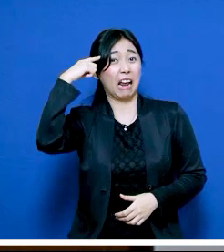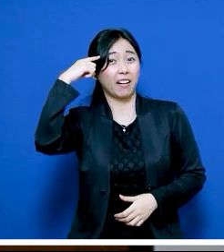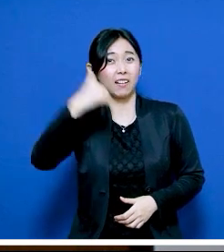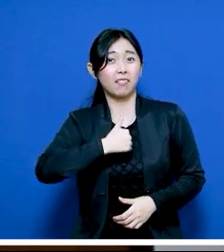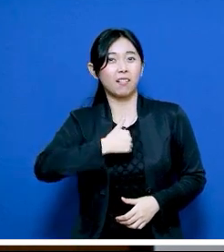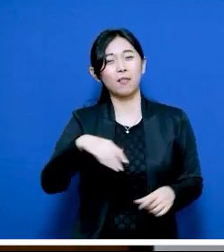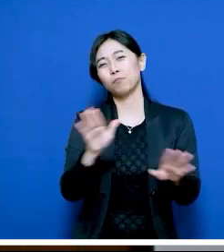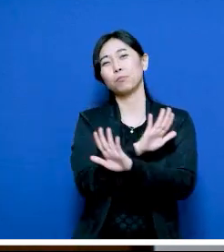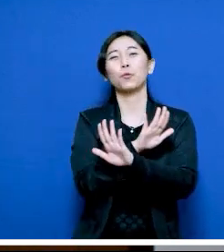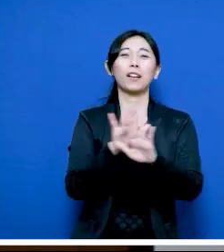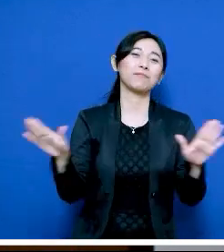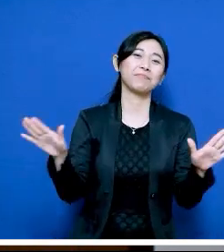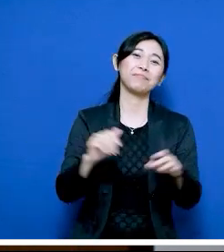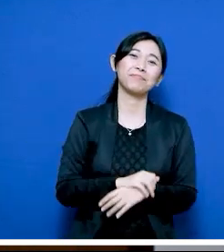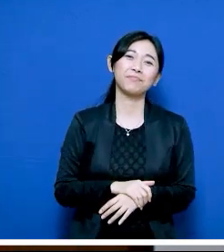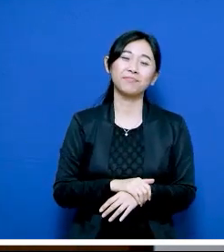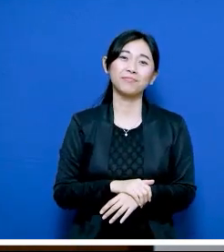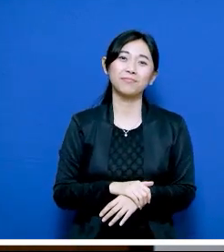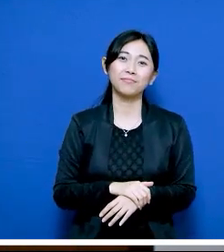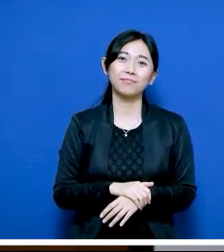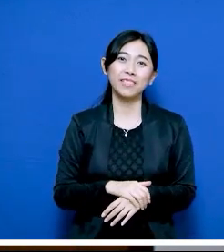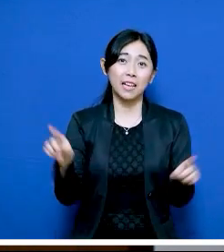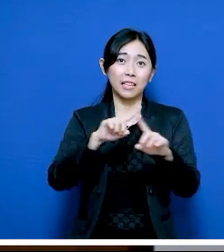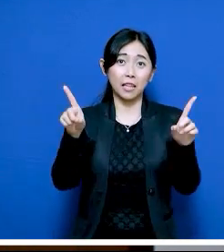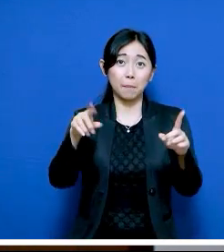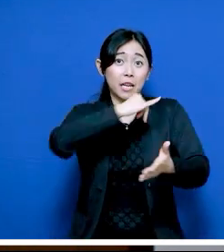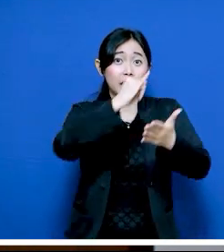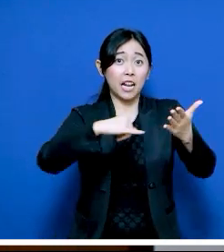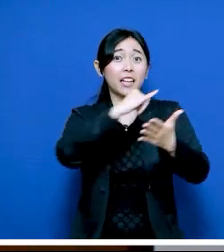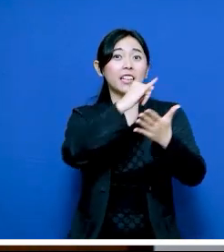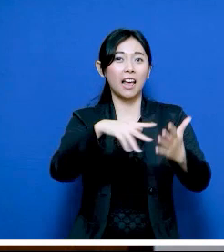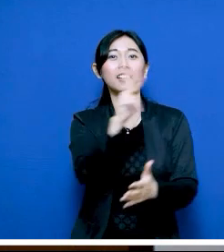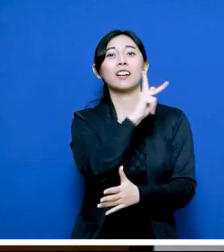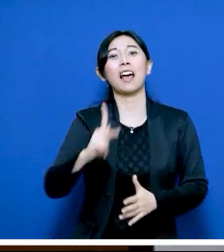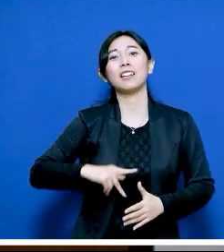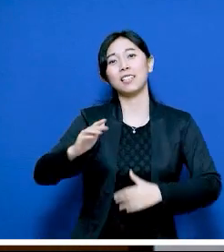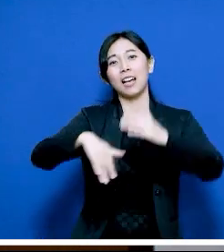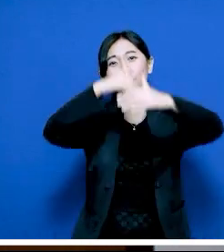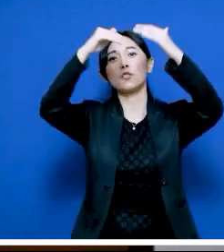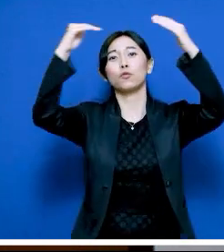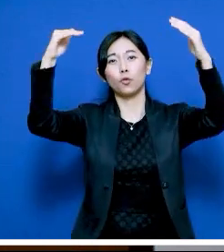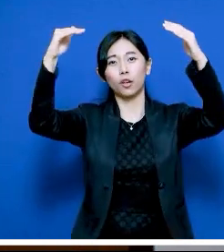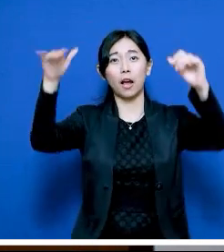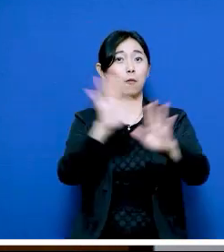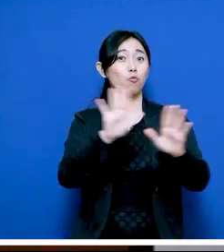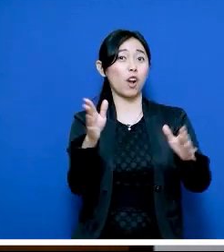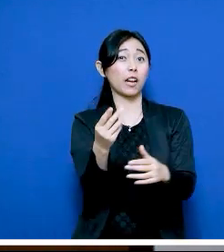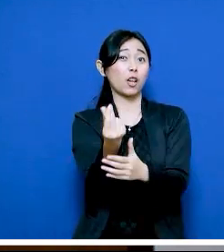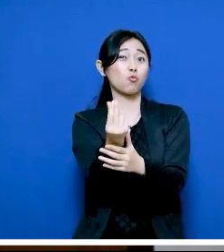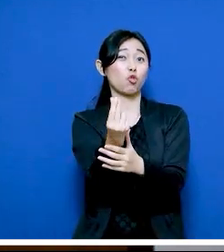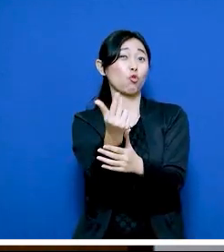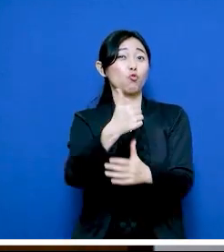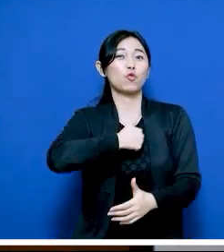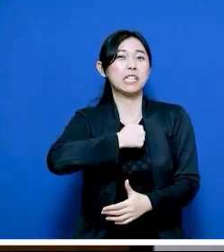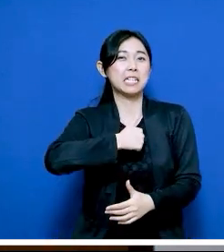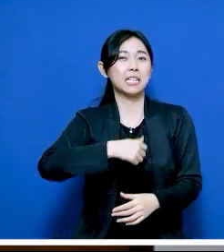nilai-nilai menurut kepentingannya sendiri. Bukan hanya nilai-nilai menurut keuntungan